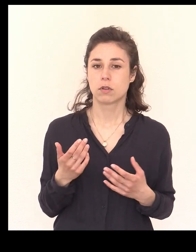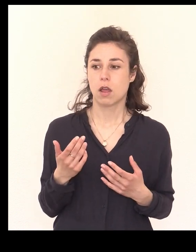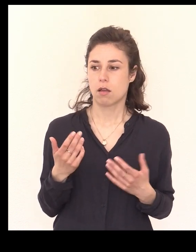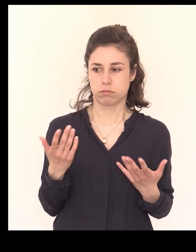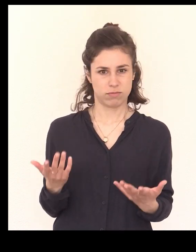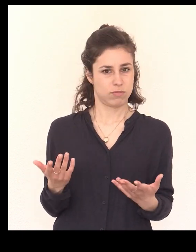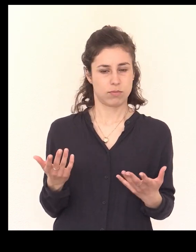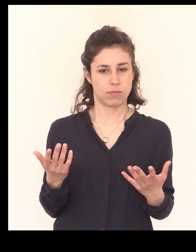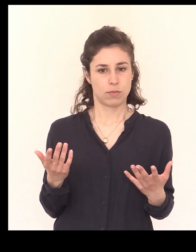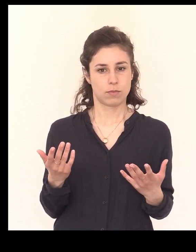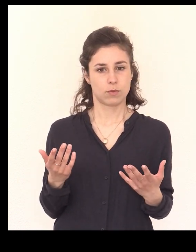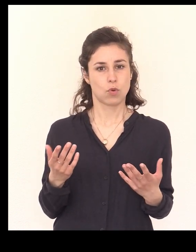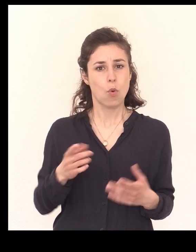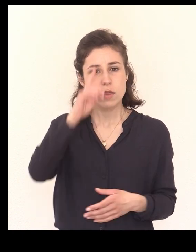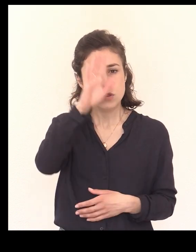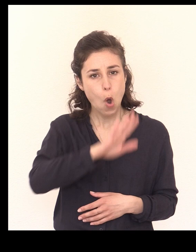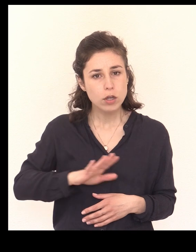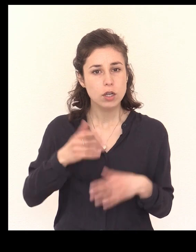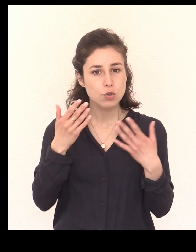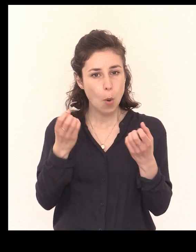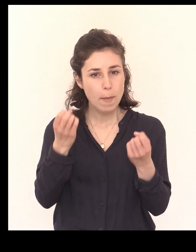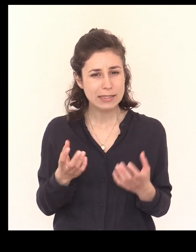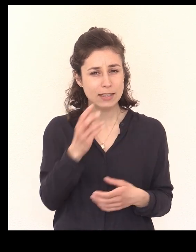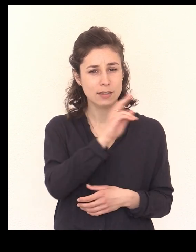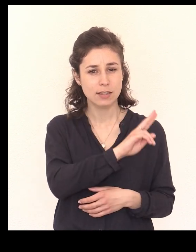kaum vorstellen, dass das in der Bundesrepublik im Jahr